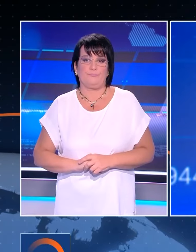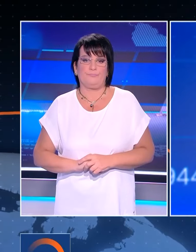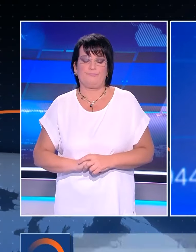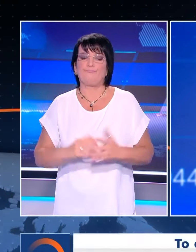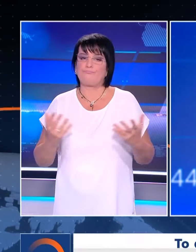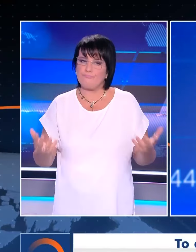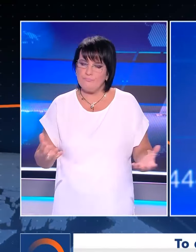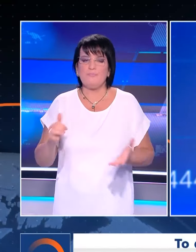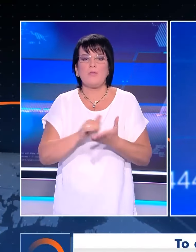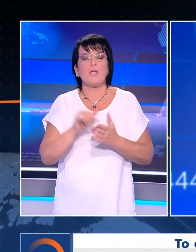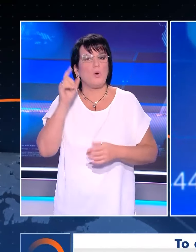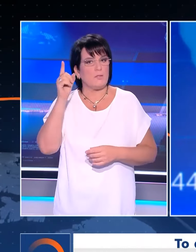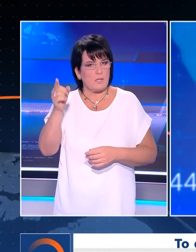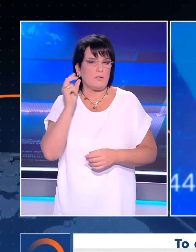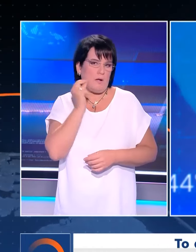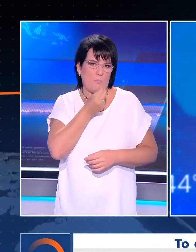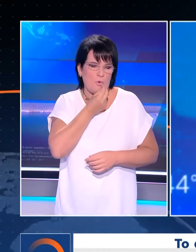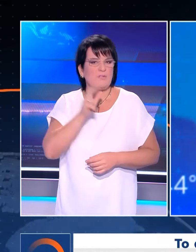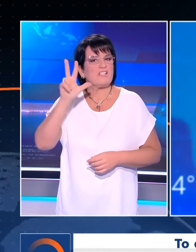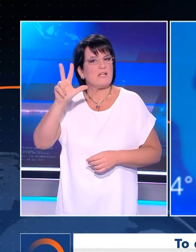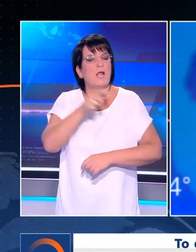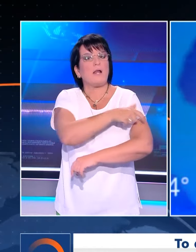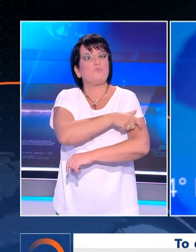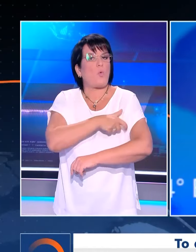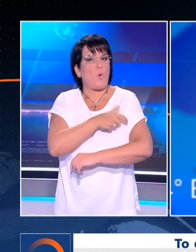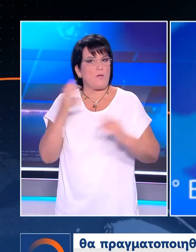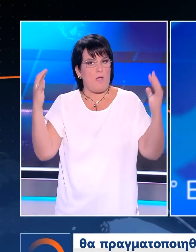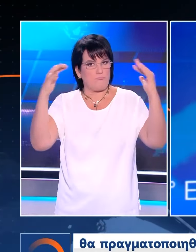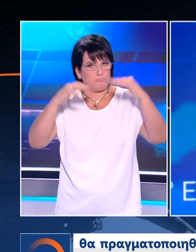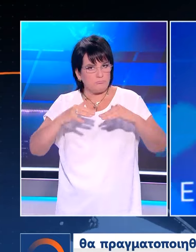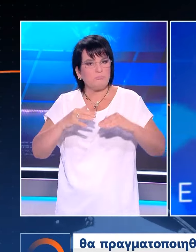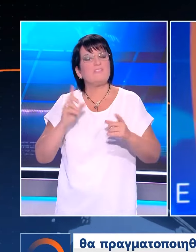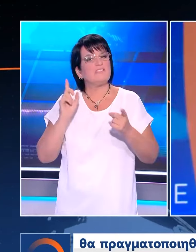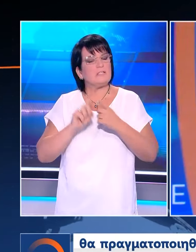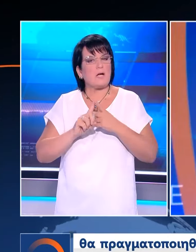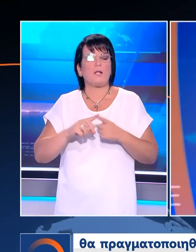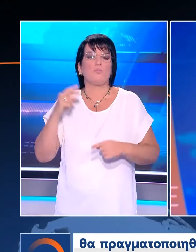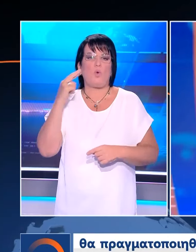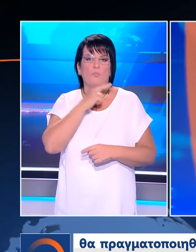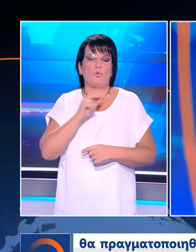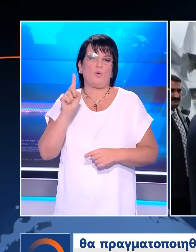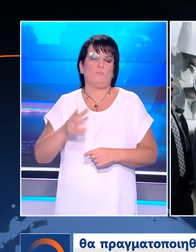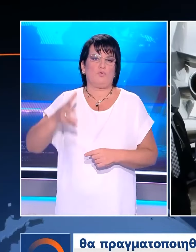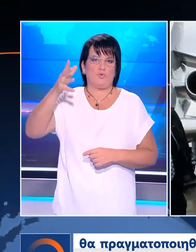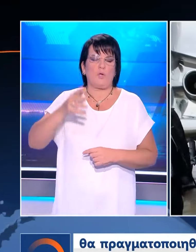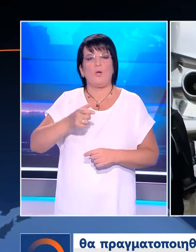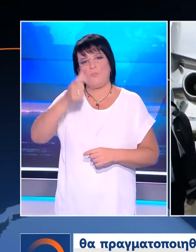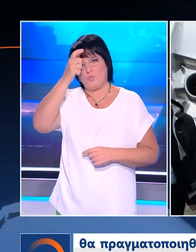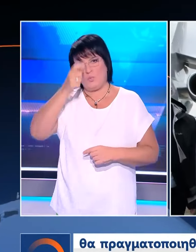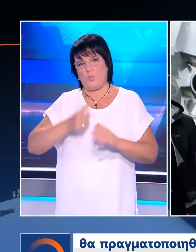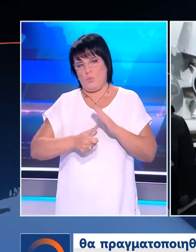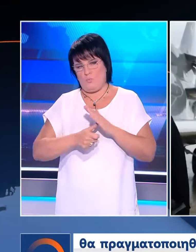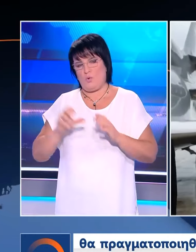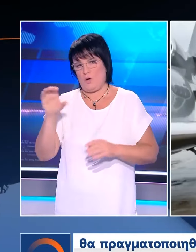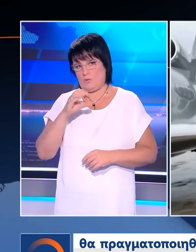απόγευμα στη νέα υόρκη στο περιθώριο της γενικής συνέλευσης του οηε θα πραγματοποιηθεί η συνάντηση του κυριάκο μητσοτάκη με τον τούρκο πρόεδρο